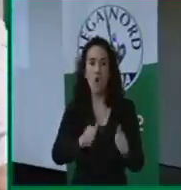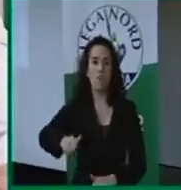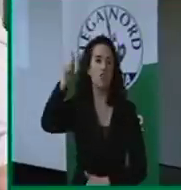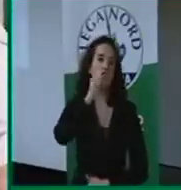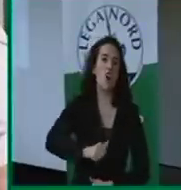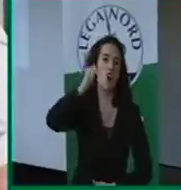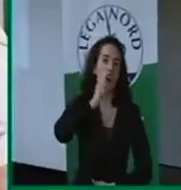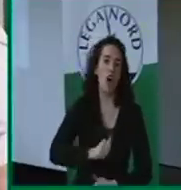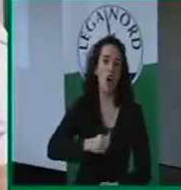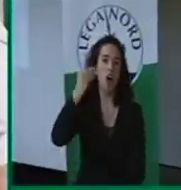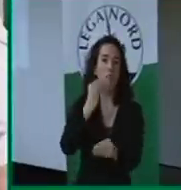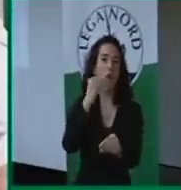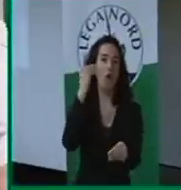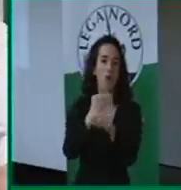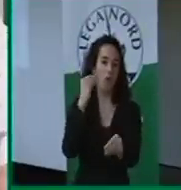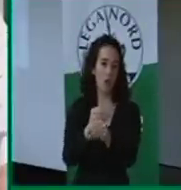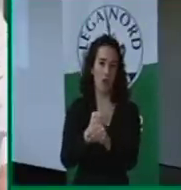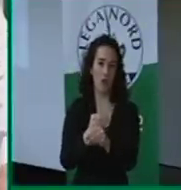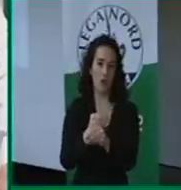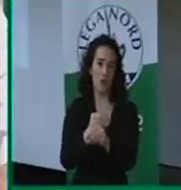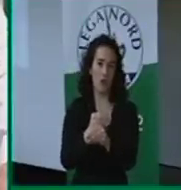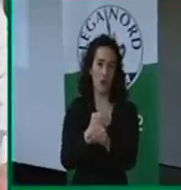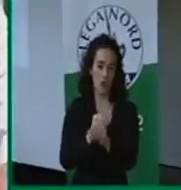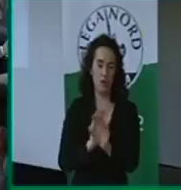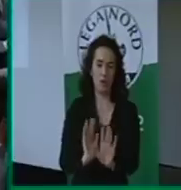governo carnevalesco come